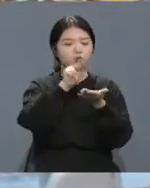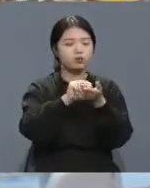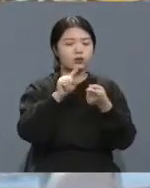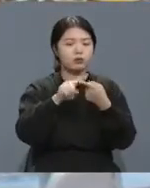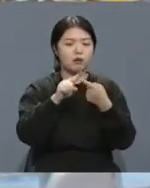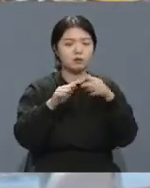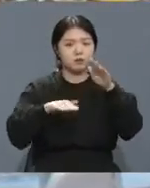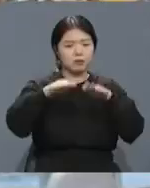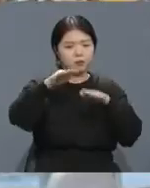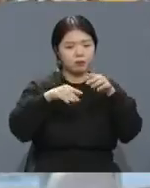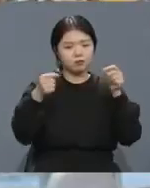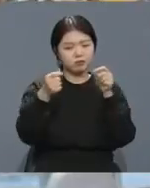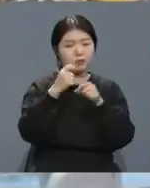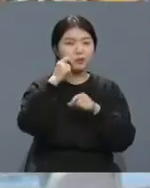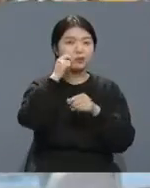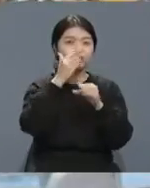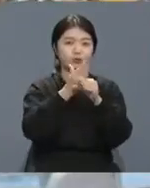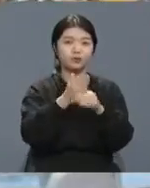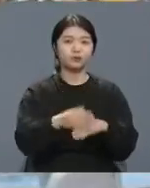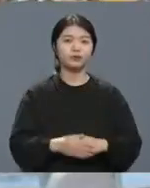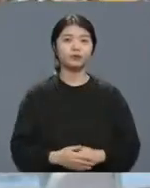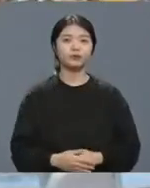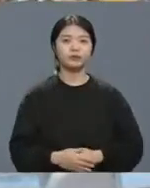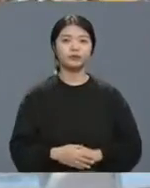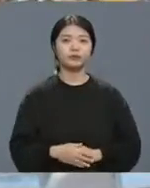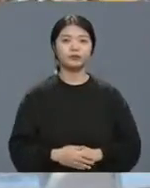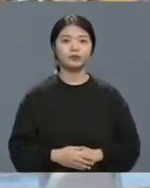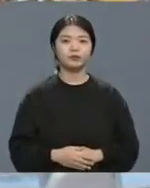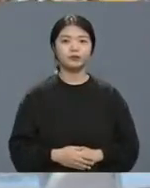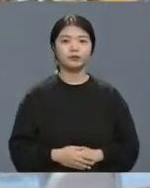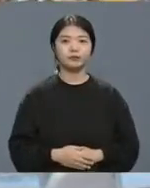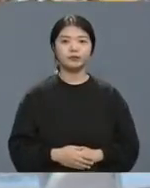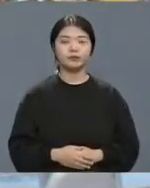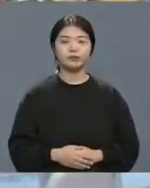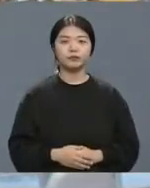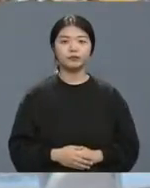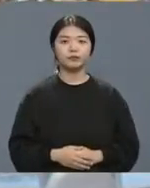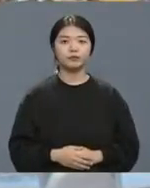입장차를 좁히지 못하고 있습니다 신익환 게제 보드입니다